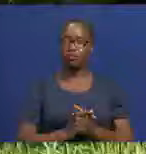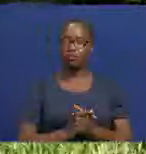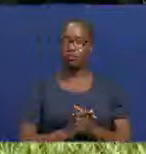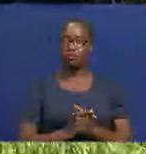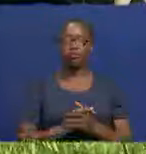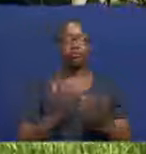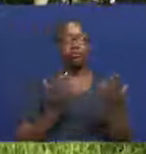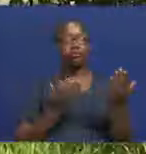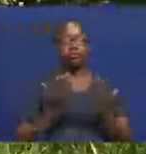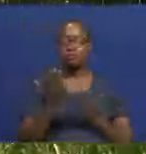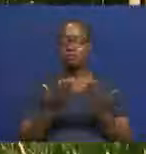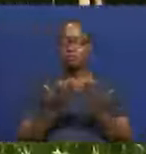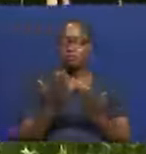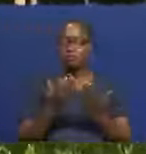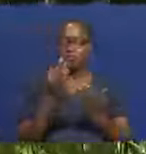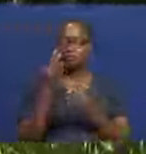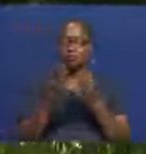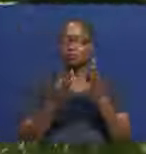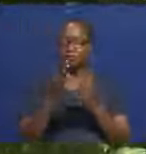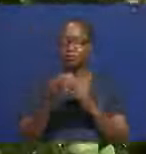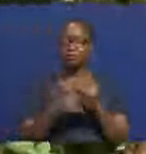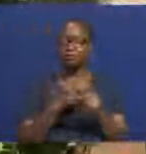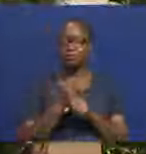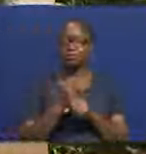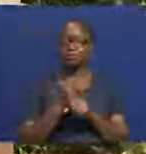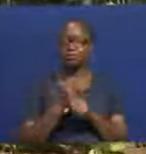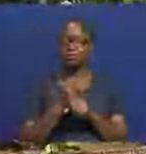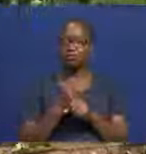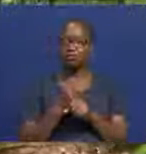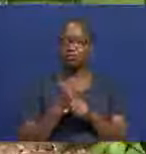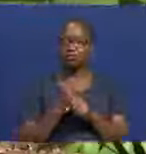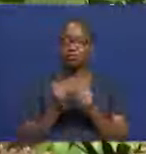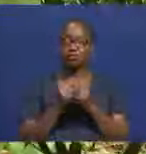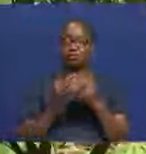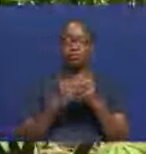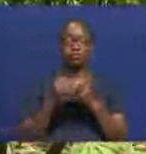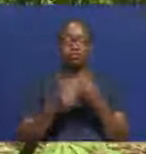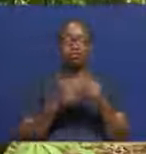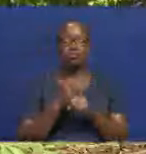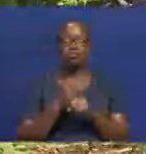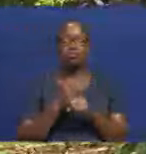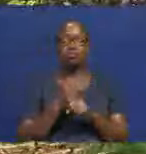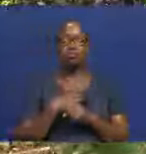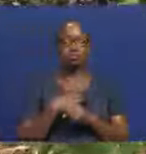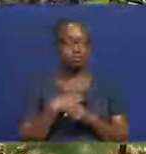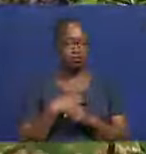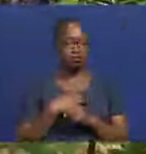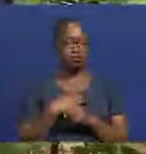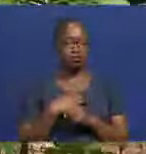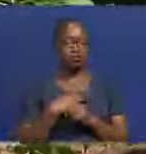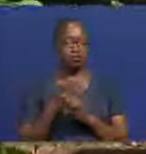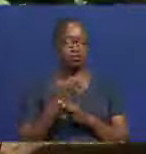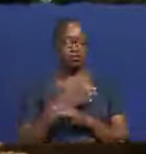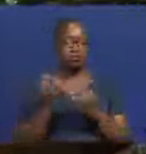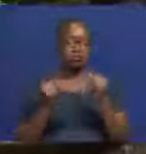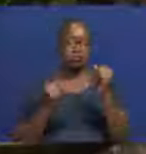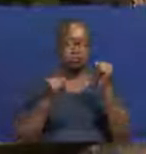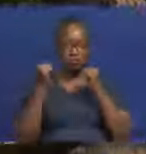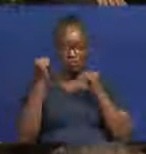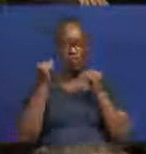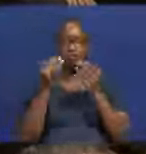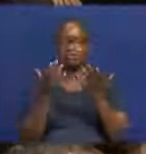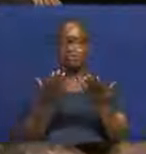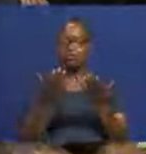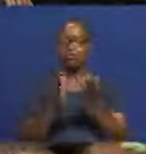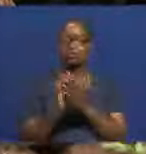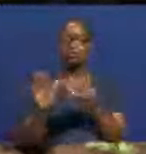Having served 33 years in the army, for 18 years he has been in retirement. The former soldier is now a